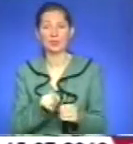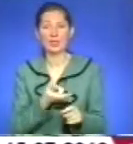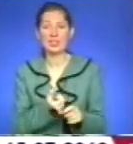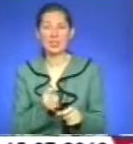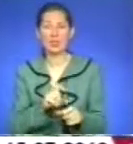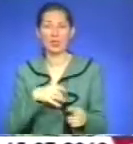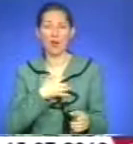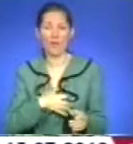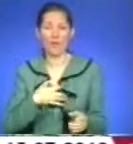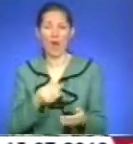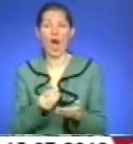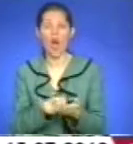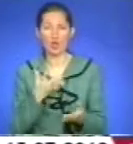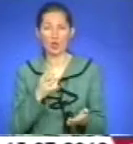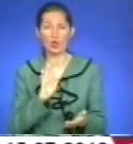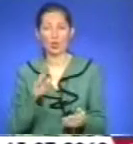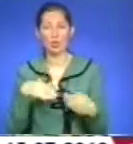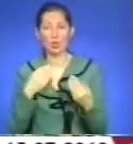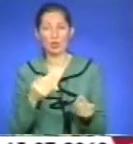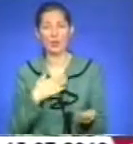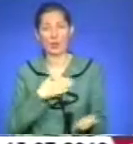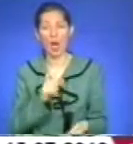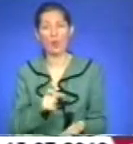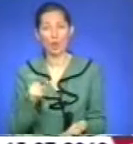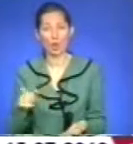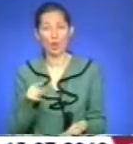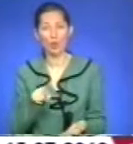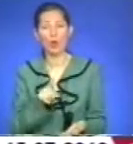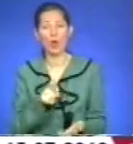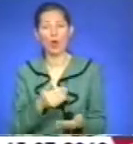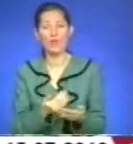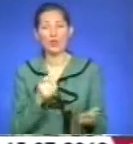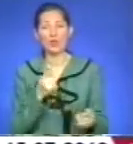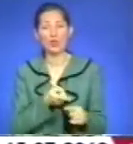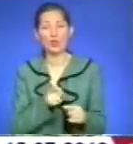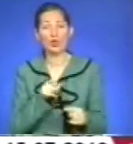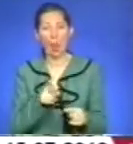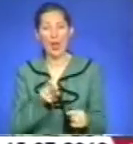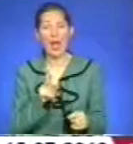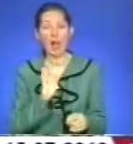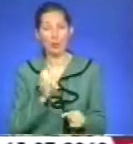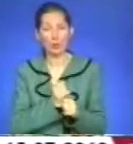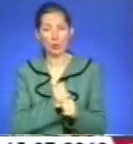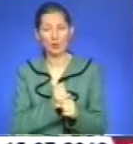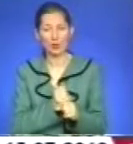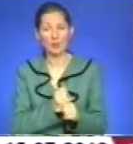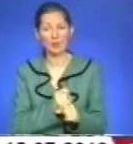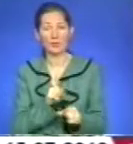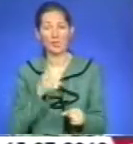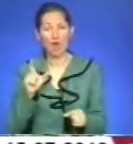важливо, а оцінку будуть давати нам люди. Тому що від того, як вони будуть працювати, чи люди будуть